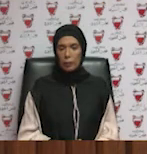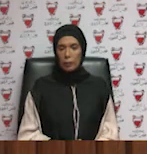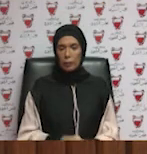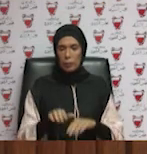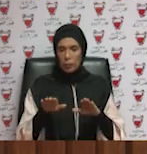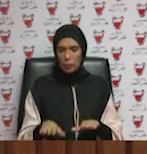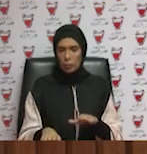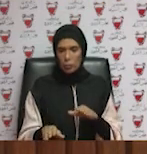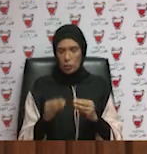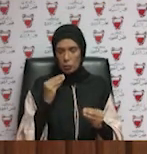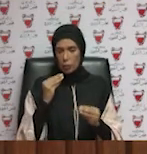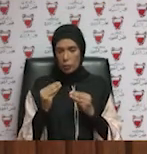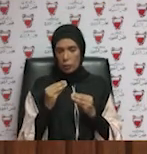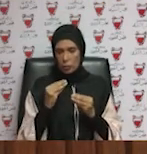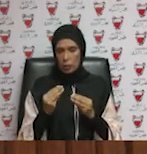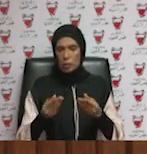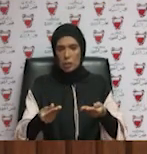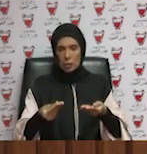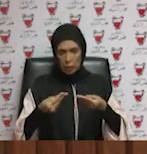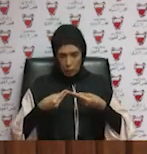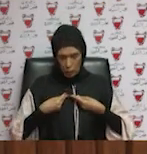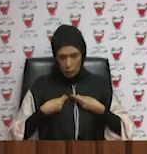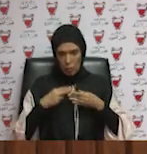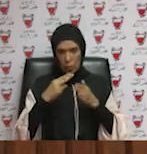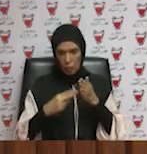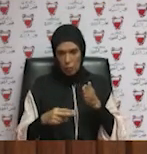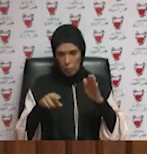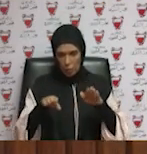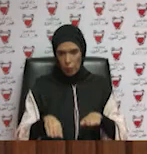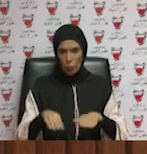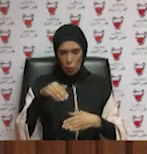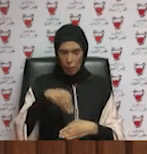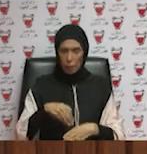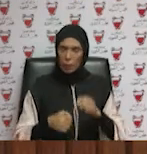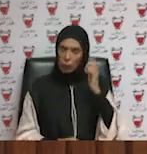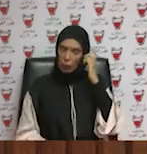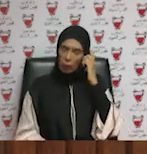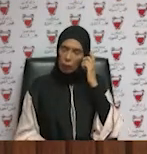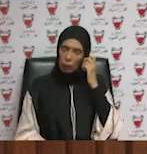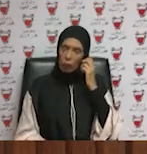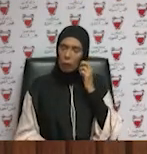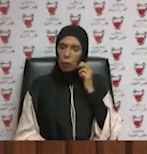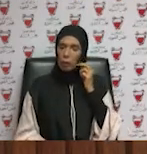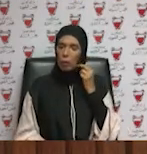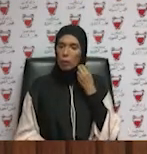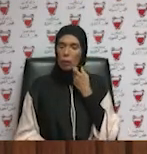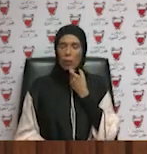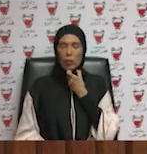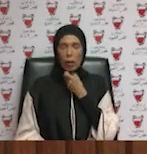الشورى استلمنا قرار مجلس النواب،